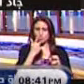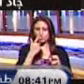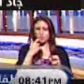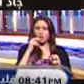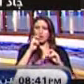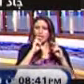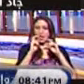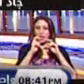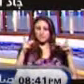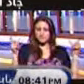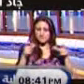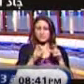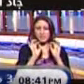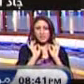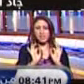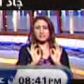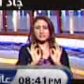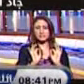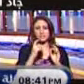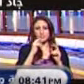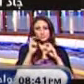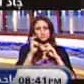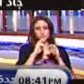يعني سرعة قيام هذه القوة